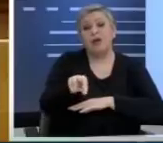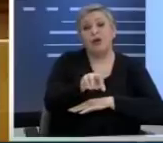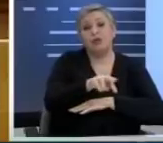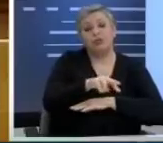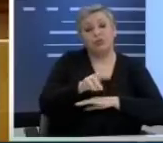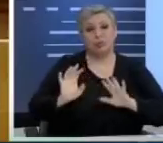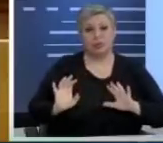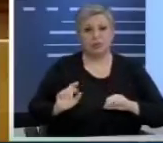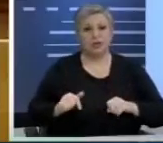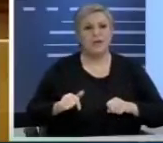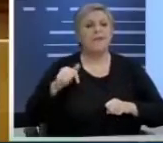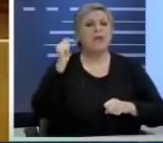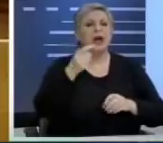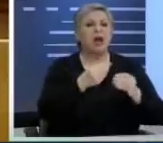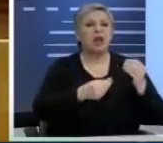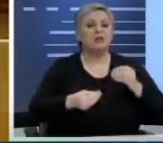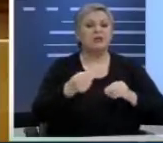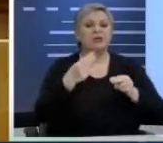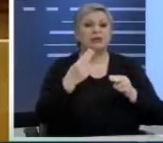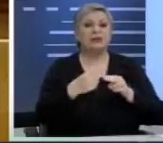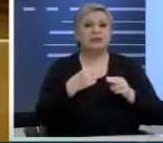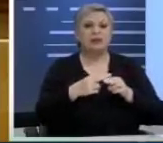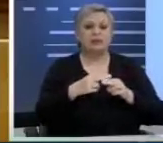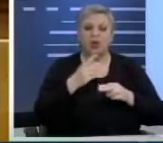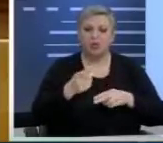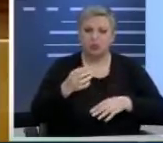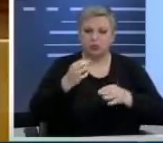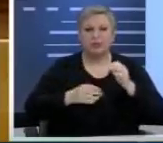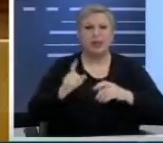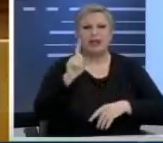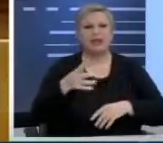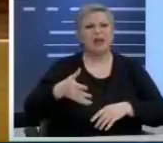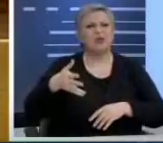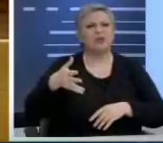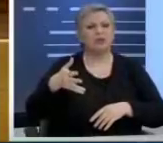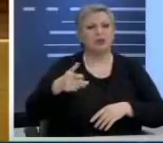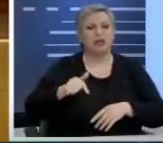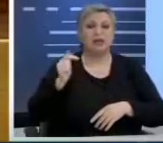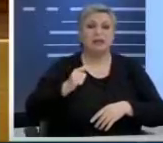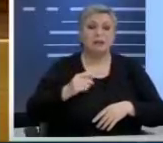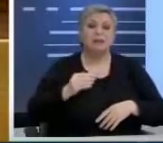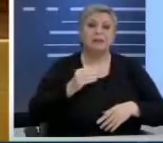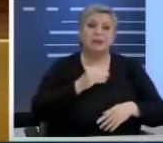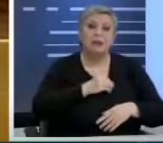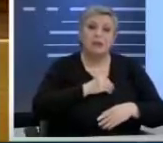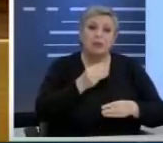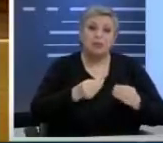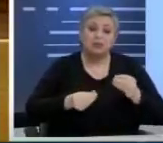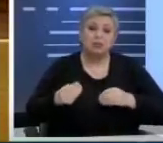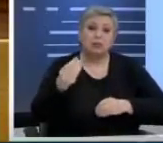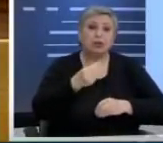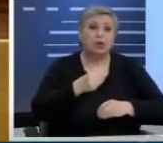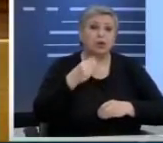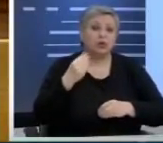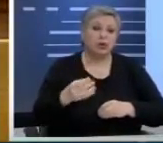κυρίαρχο ζήτημα που με ανησύχησε πάρα πολύ ο κύριος Μητσοτάκης και πάρα πολύ, συγγνώμη που το λέω, ο κύριος Θεοδωράκης.